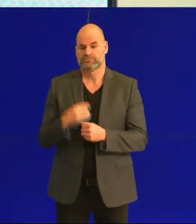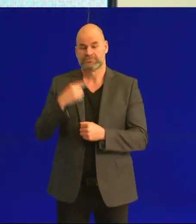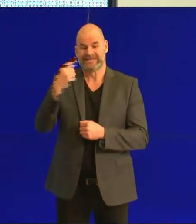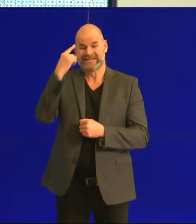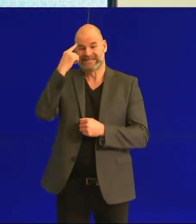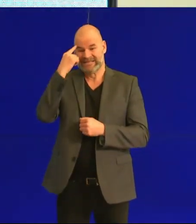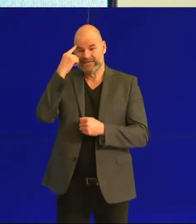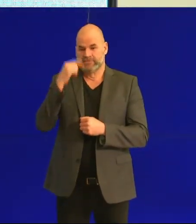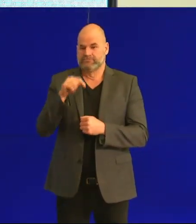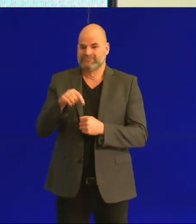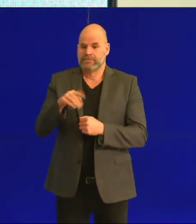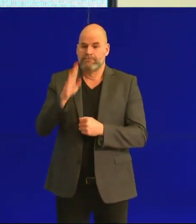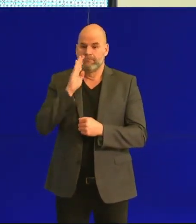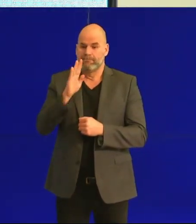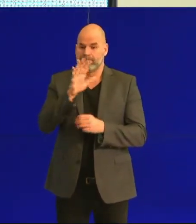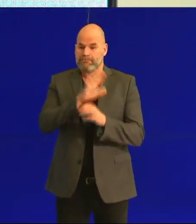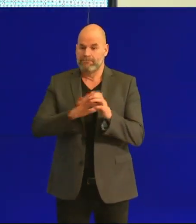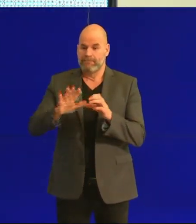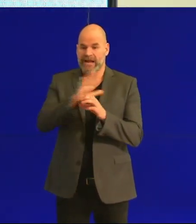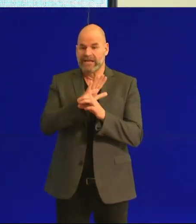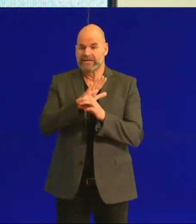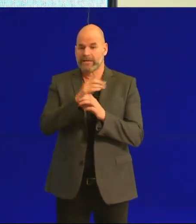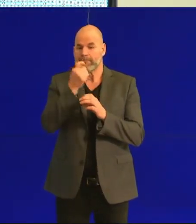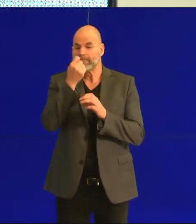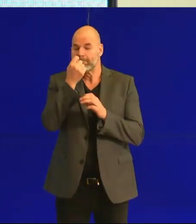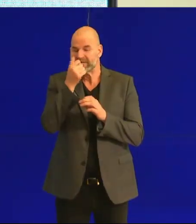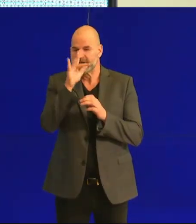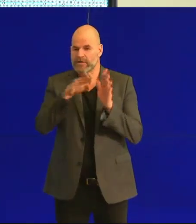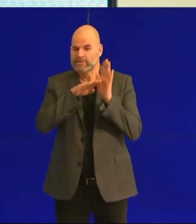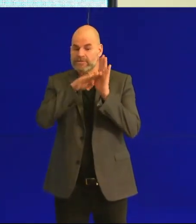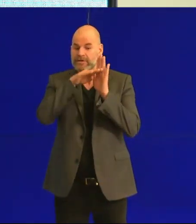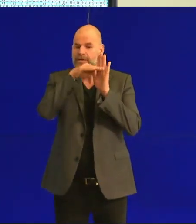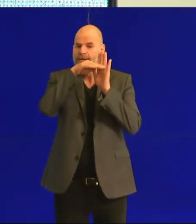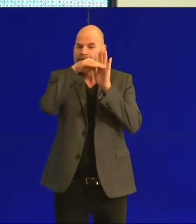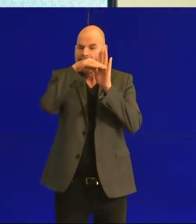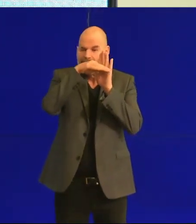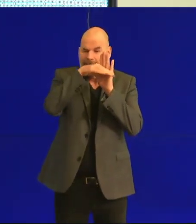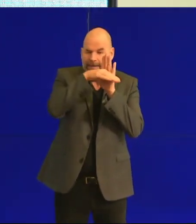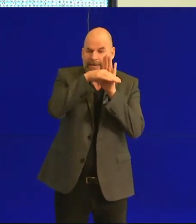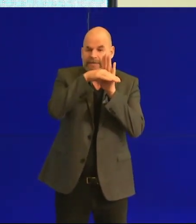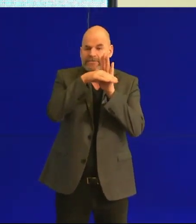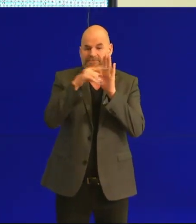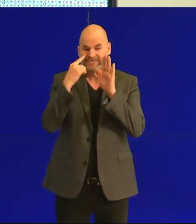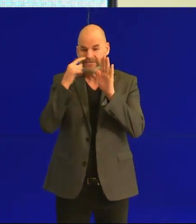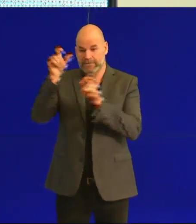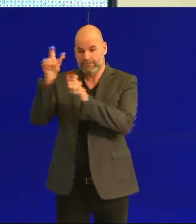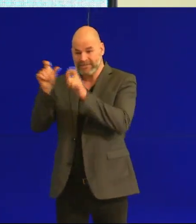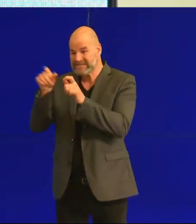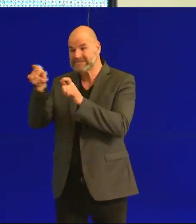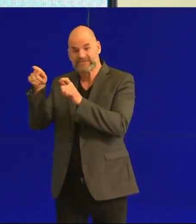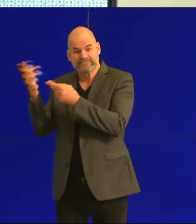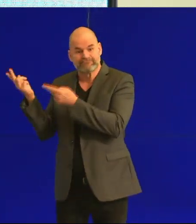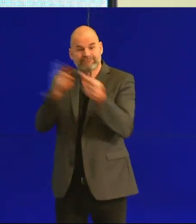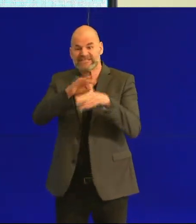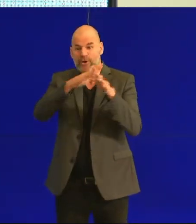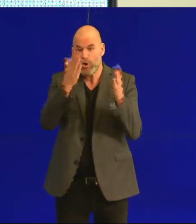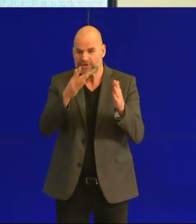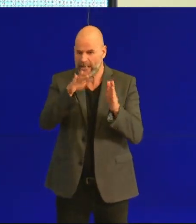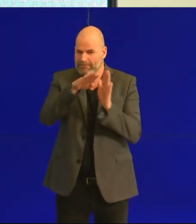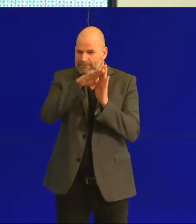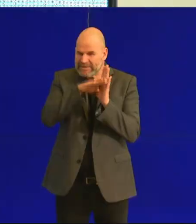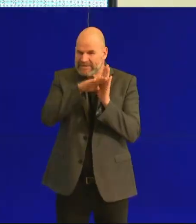lisa 600 iv de toscane of limbs tandis qu'août musique d'un mythe aux deux textes un plateau il se met dans le vent de